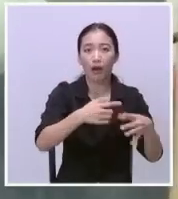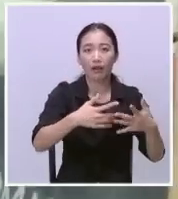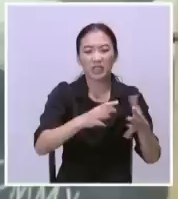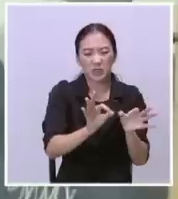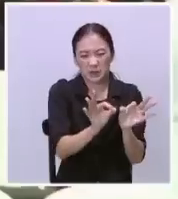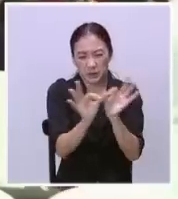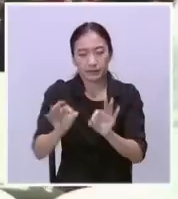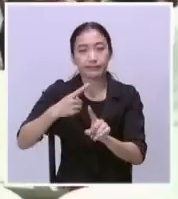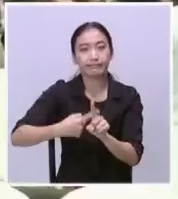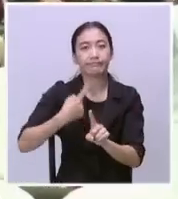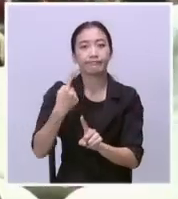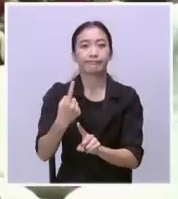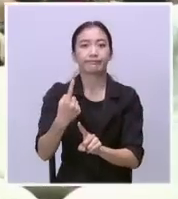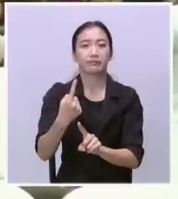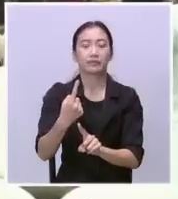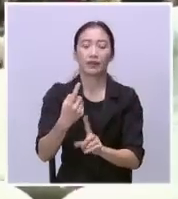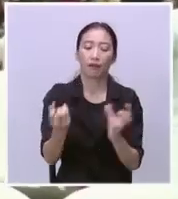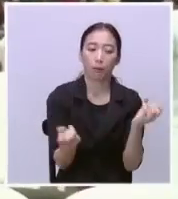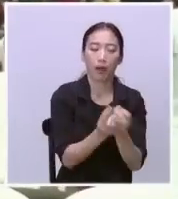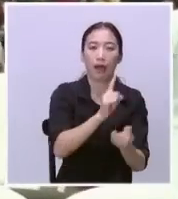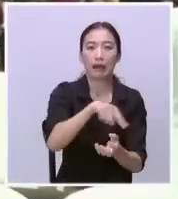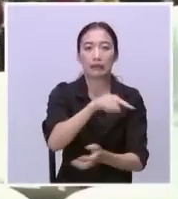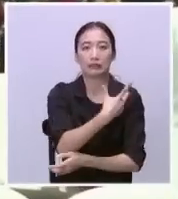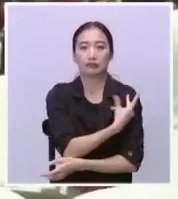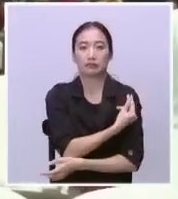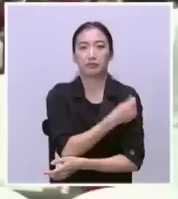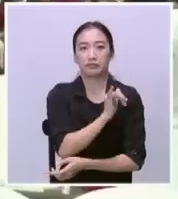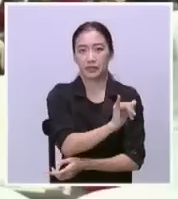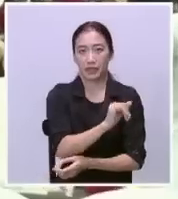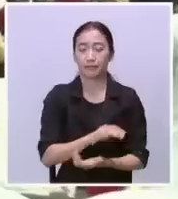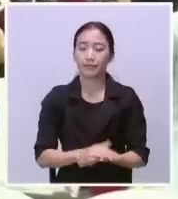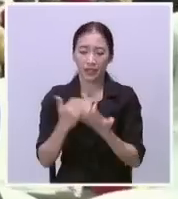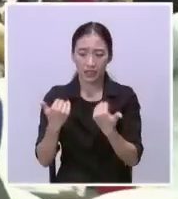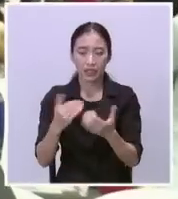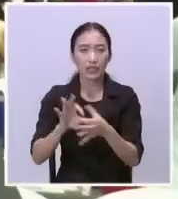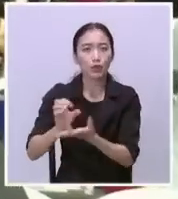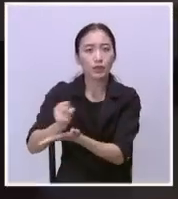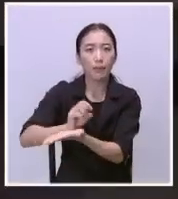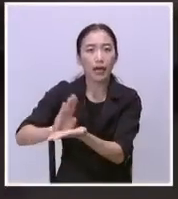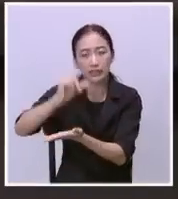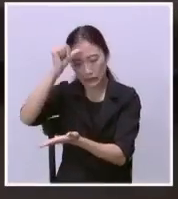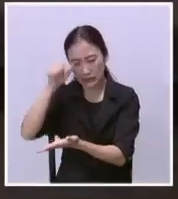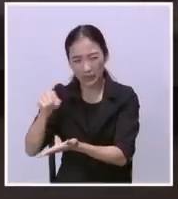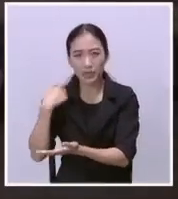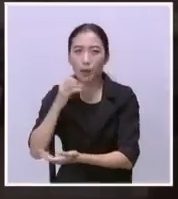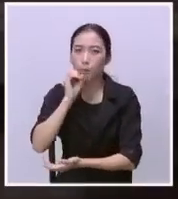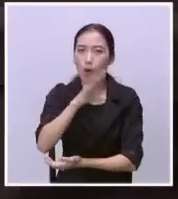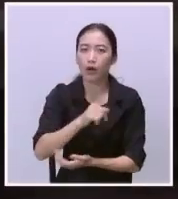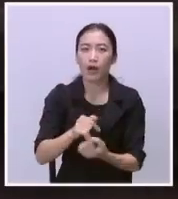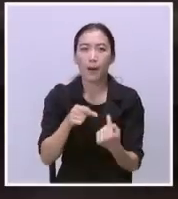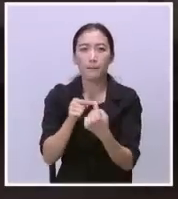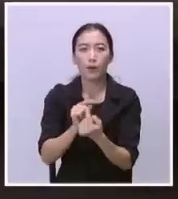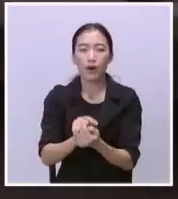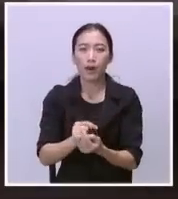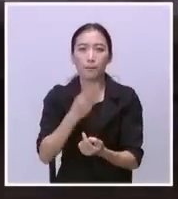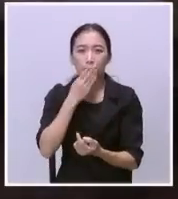ในขณะที่สำนักข่าวรอยเตอร์รายงานนะคะว่าสถาบันเซรุ่มวิทยาแห่งอินเดียแจ้งไปยังบราซิลซาอุดิอาระเบียแล้วก็โมร็อกโก